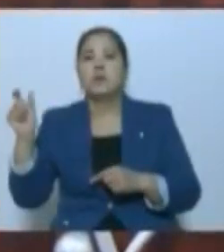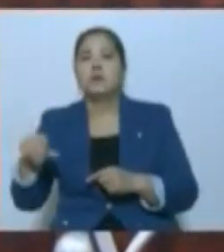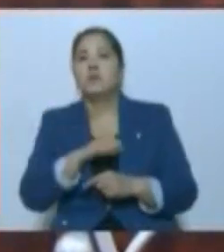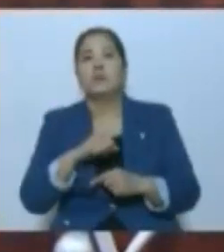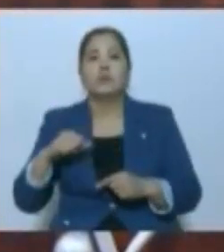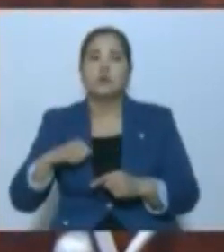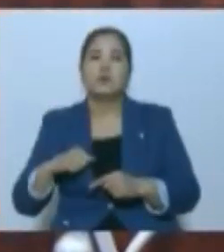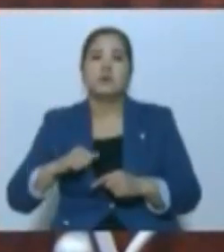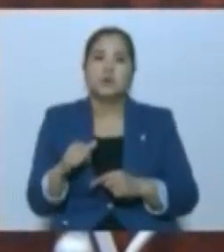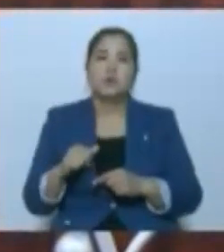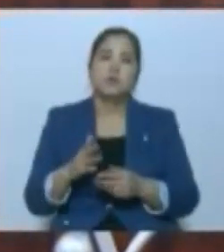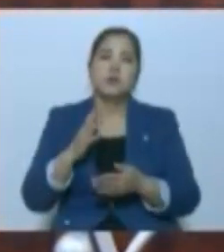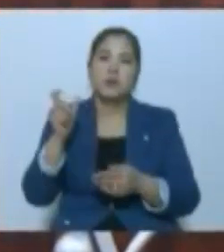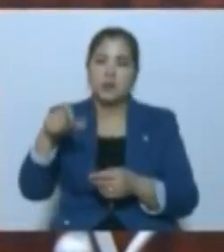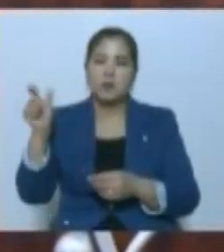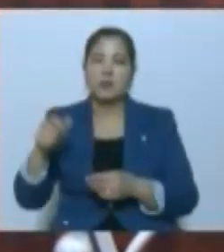азаматтар жеткілікті ғой.